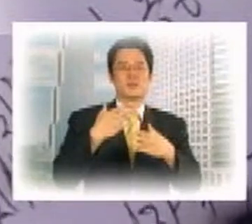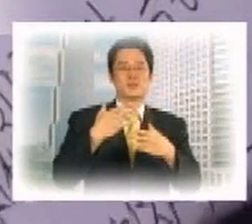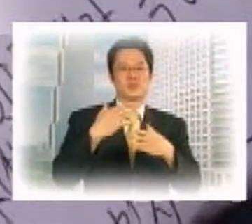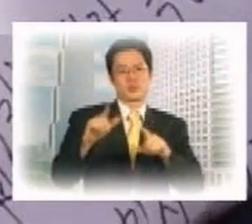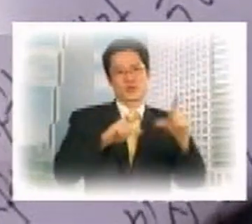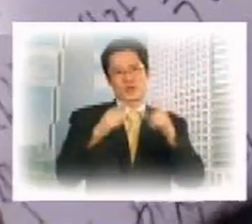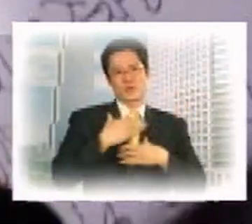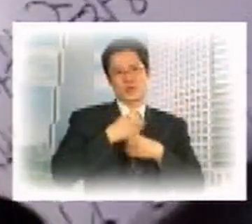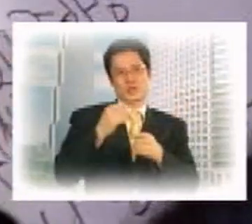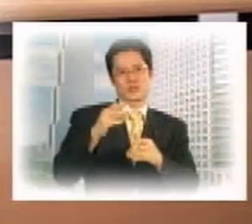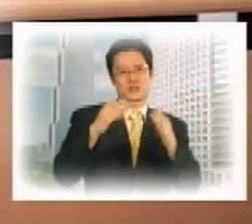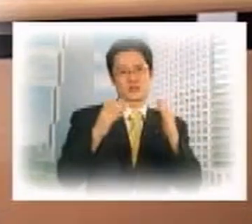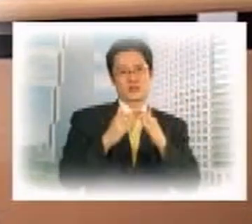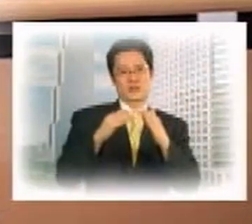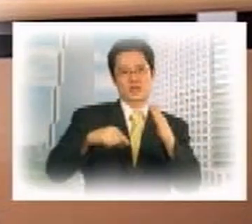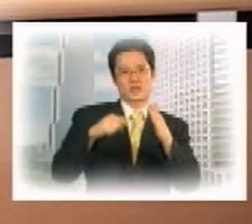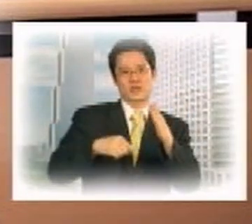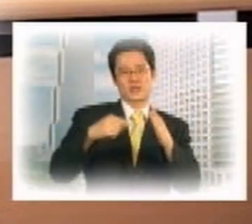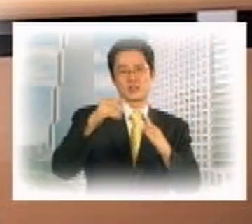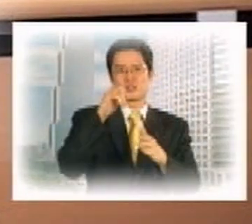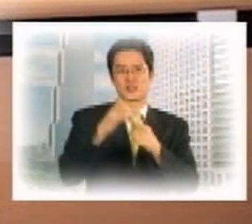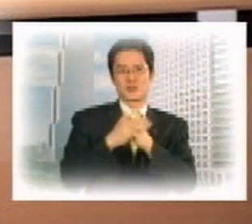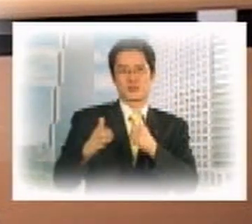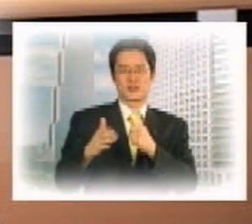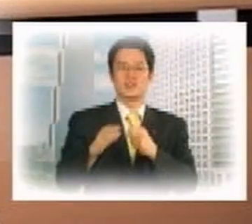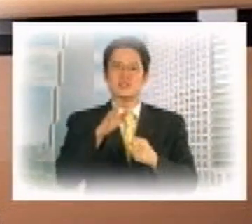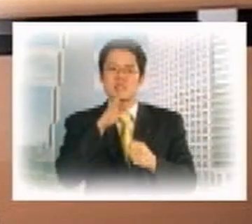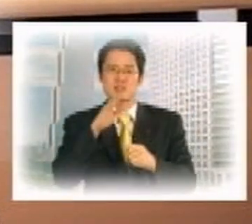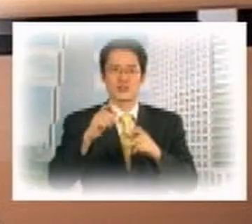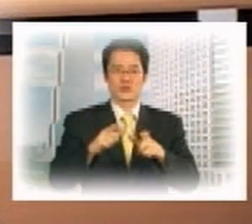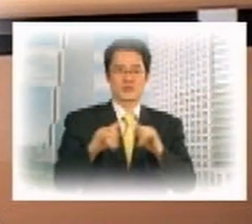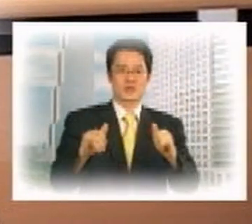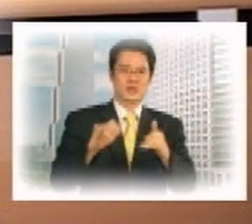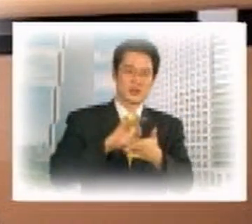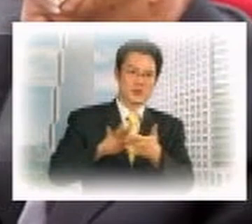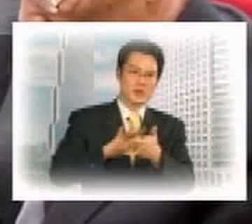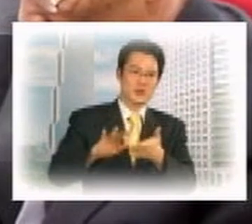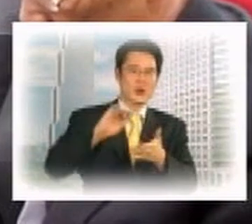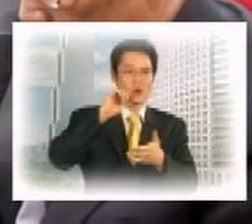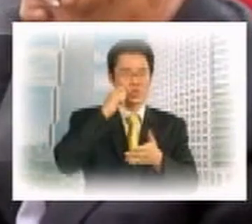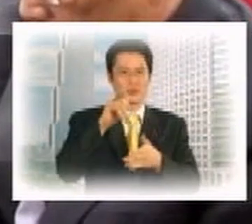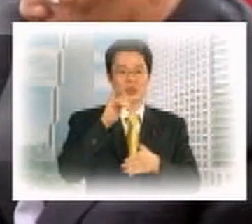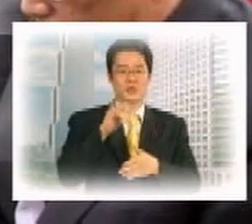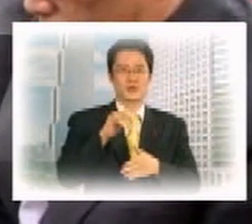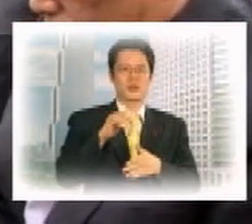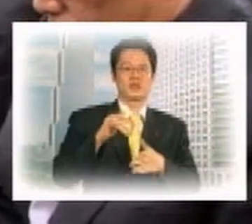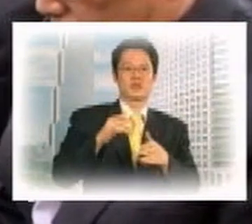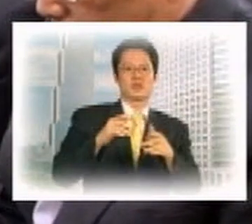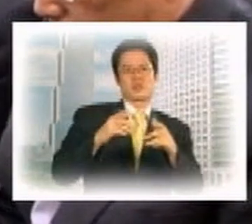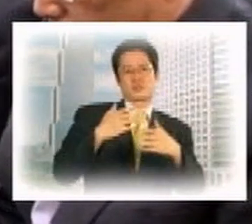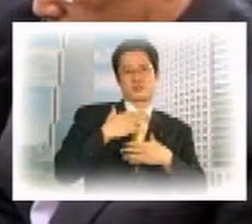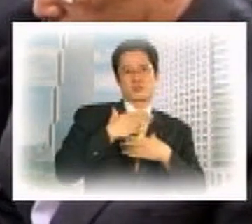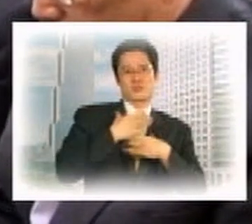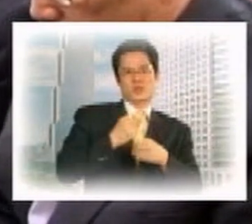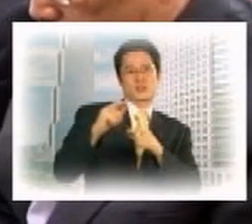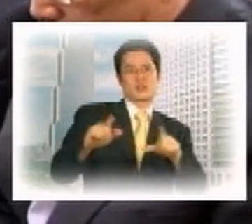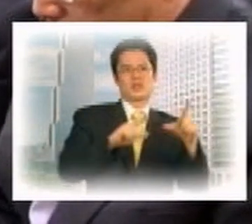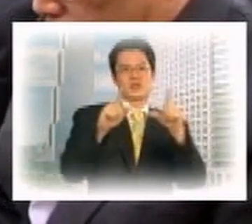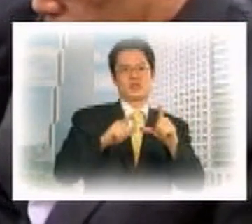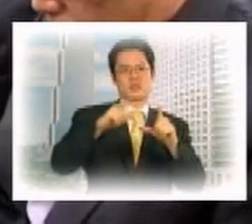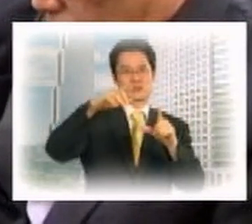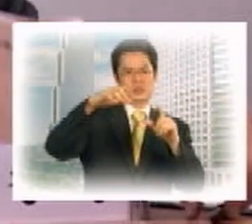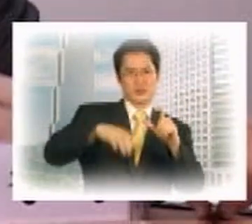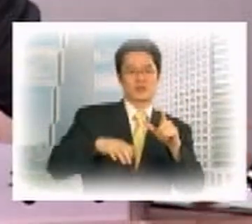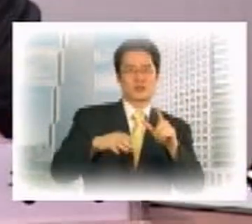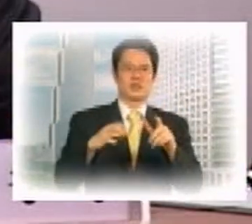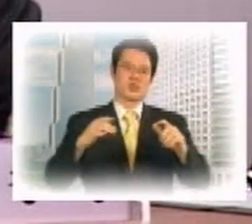등 근린 생활시설이 들어서 있어 인근 주민들이 실질적으로 주차장을 이용하는 데 어려움이 있다며 근린 생활시설 범위 제한